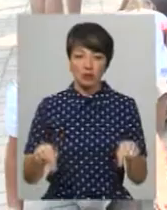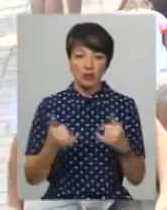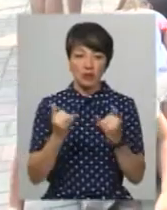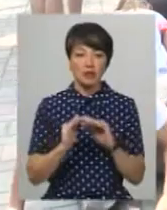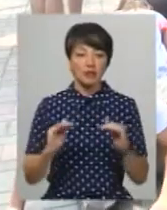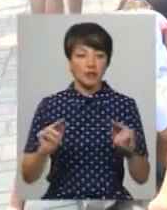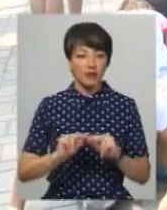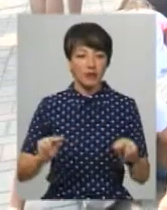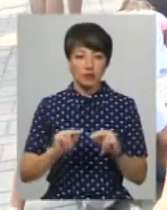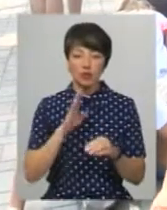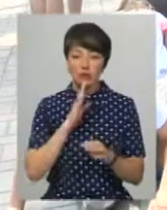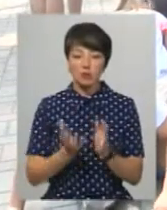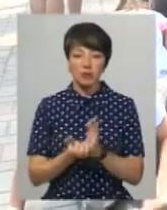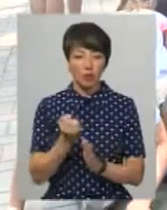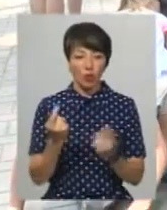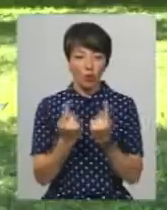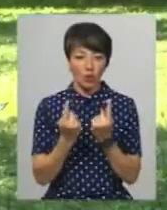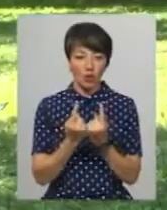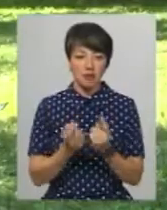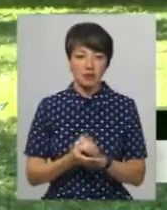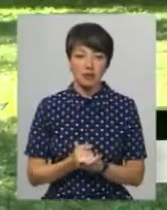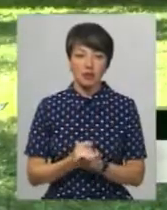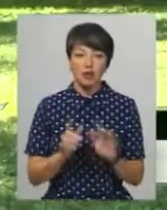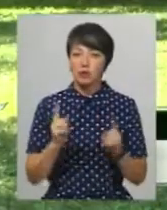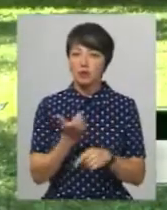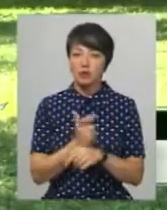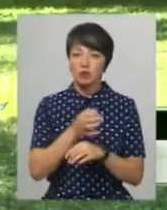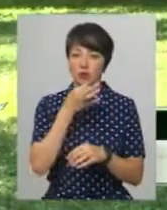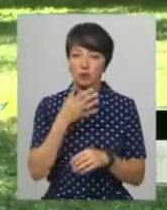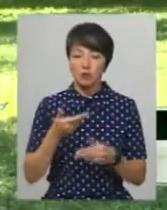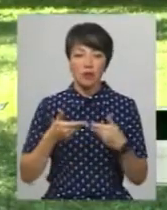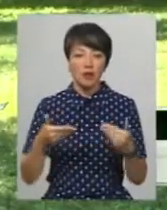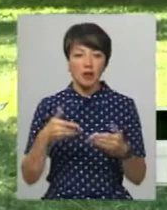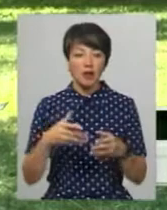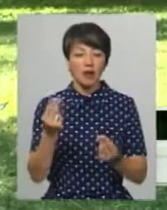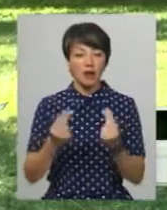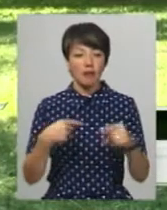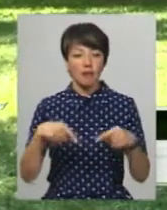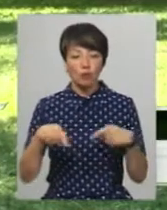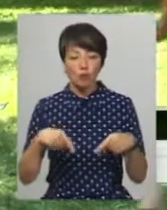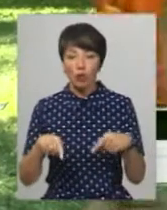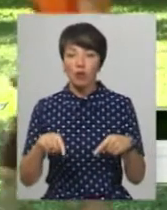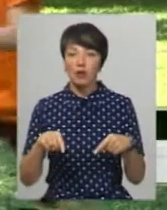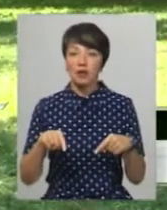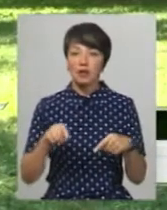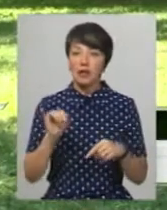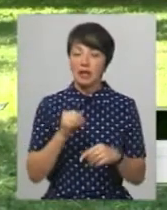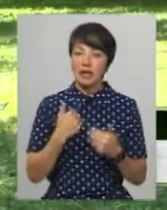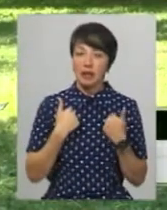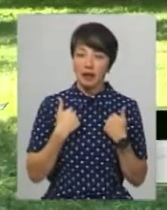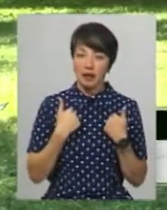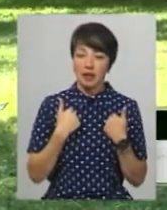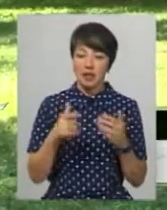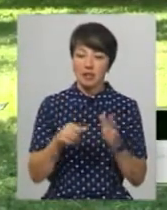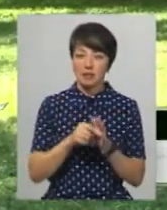дітей викладачі. Дівчинку підтримують її однокласники. Дуже саме більше сподобалося, що ми грали як футбол. І я з